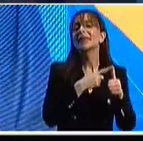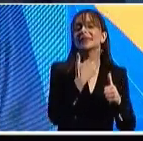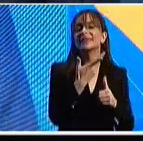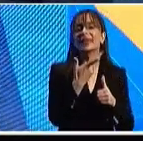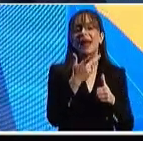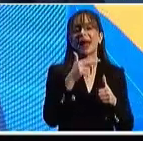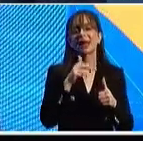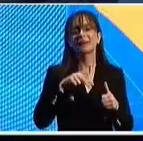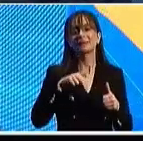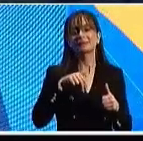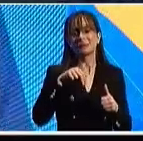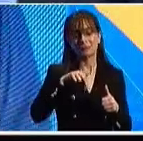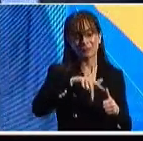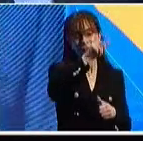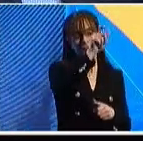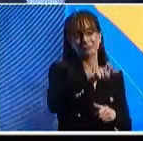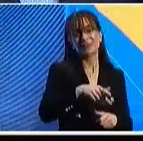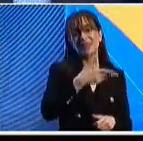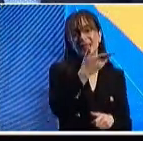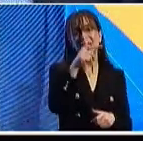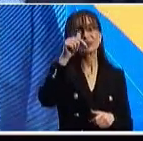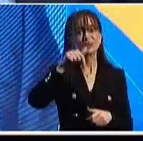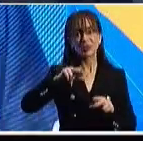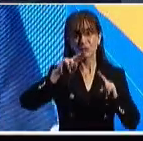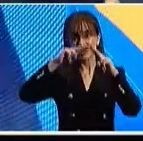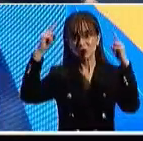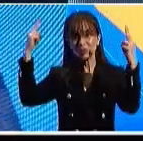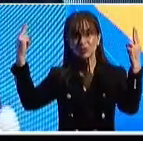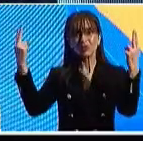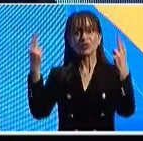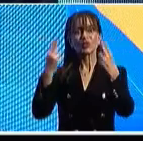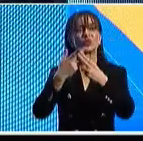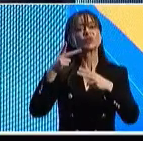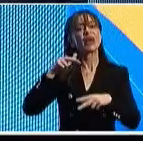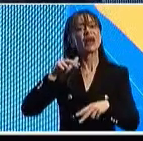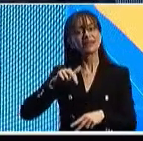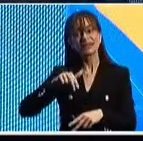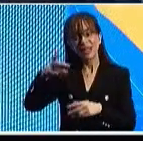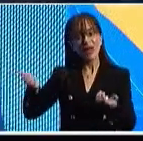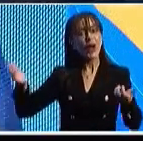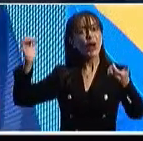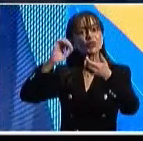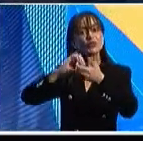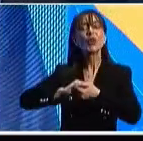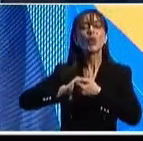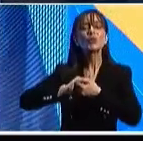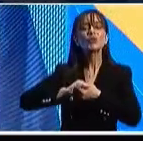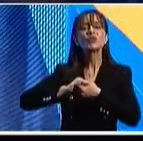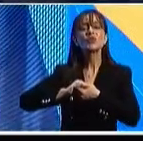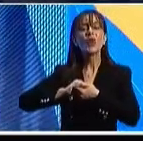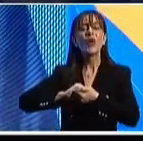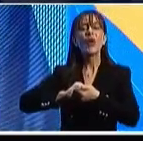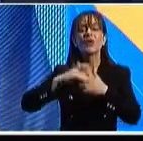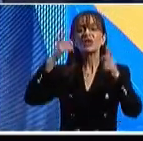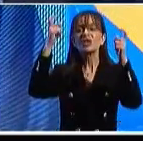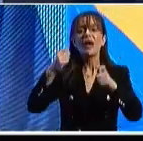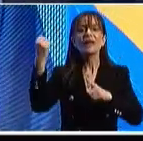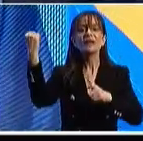yayalarımız, insanımızdır. Bugün maalesef dünya yaya dostu şehirler sıralamasında tam 39.